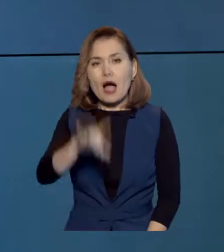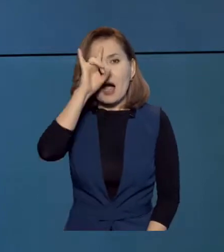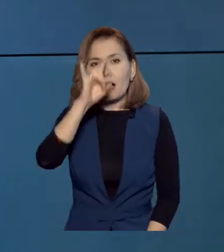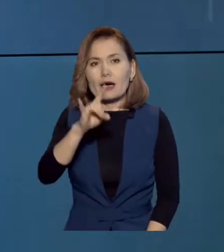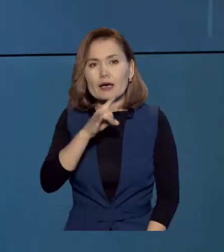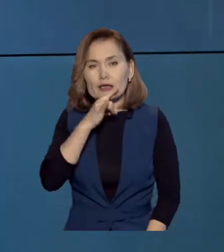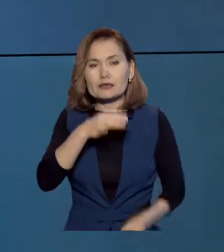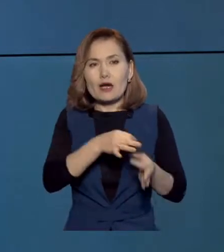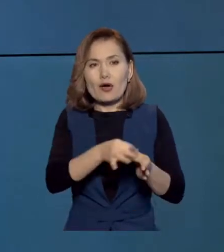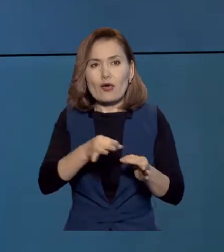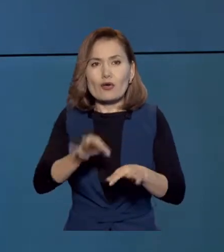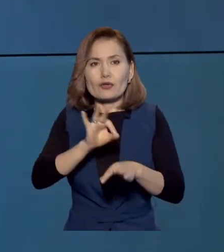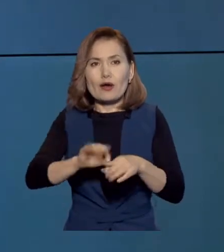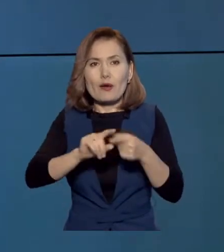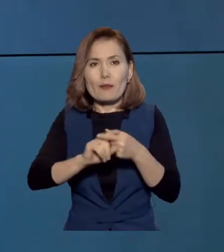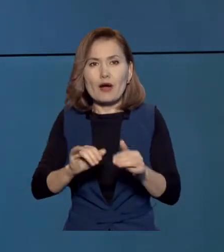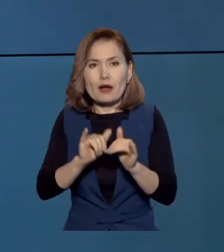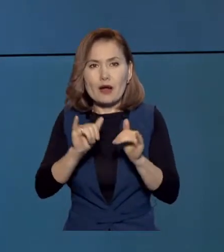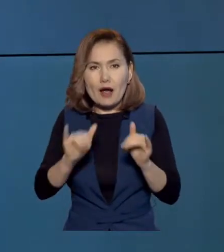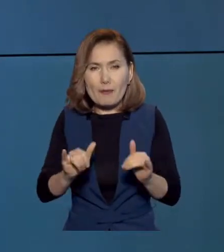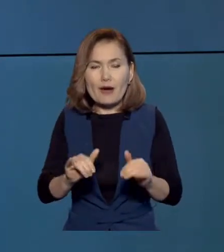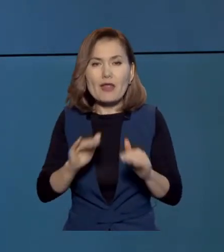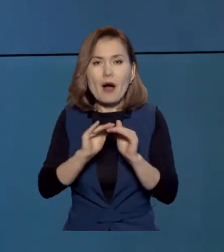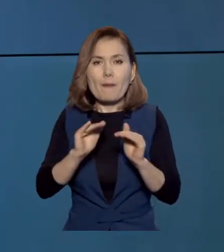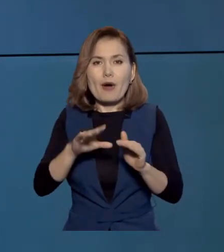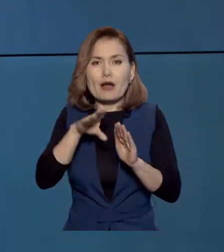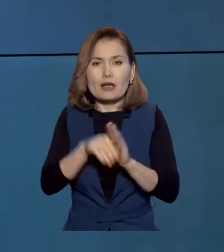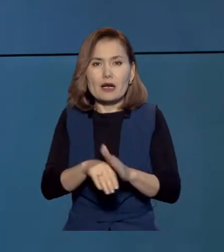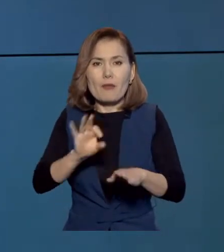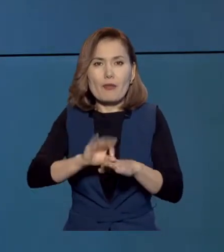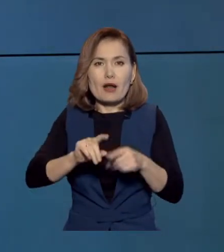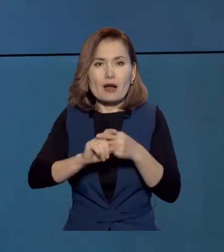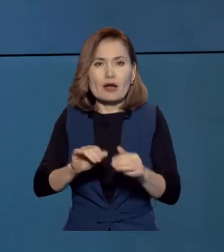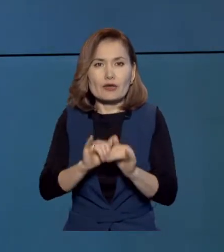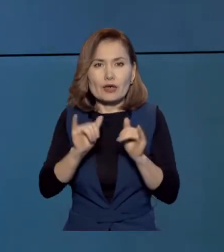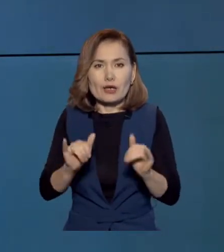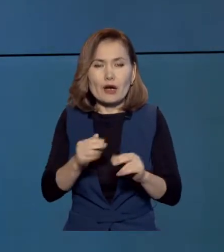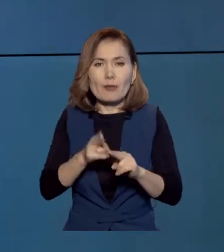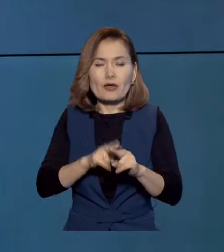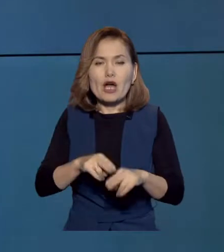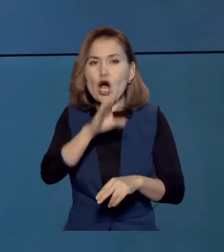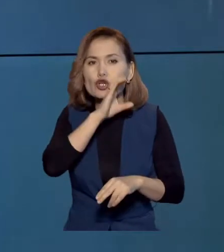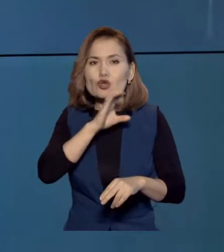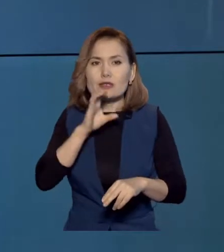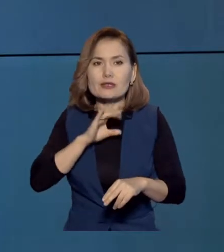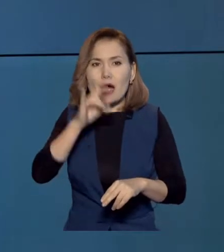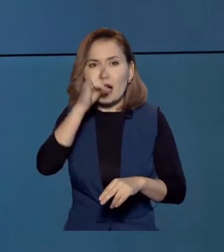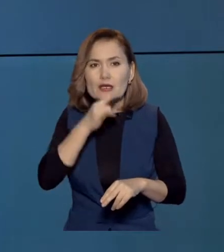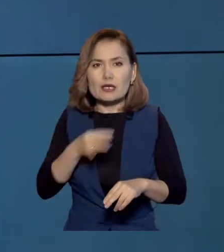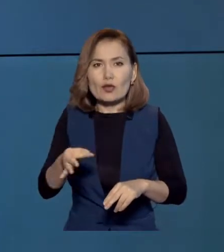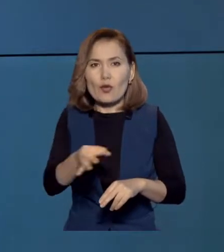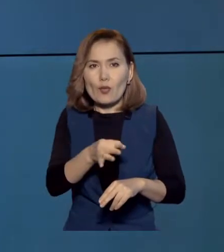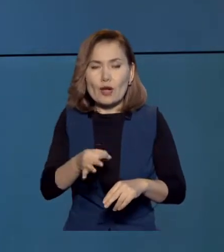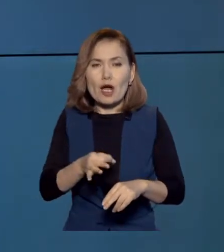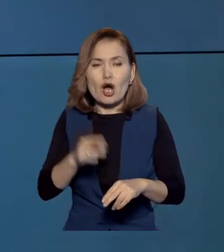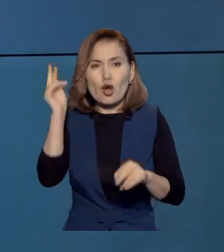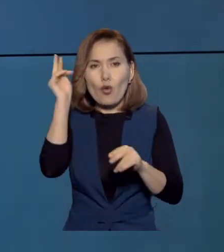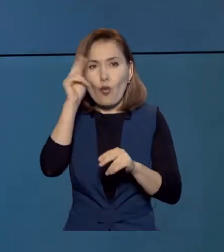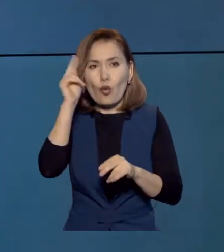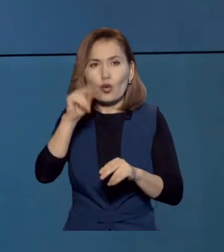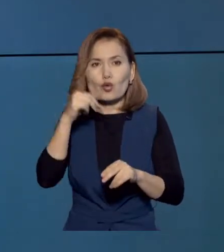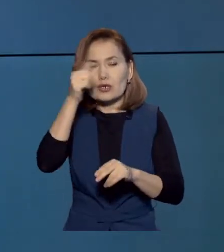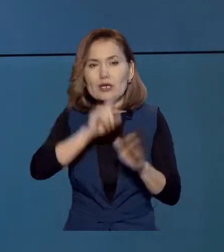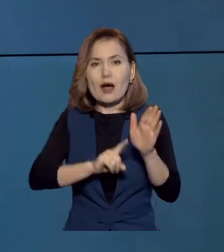Елімізде эпидахуал күрделі, вирус әсіресе балалар арасында көбейіп бара жатыр. Мәселен, тек солтүстік Қазақстан облысының өзінде оқу жылы